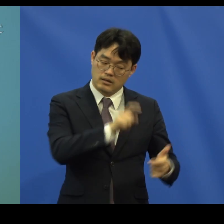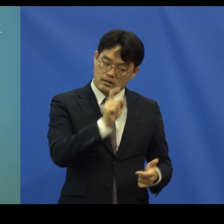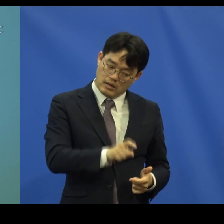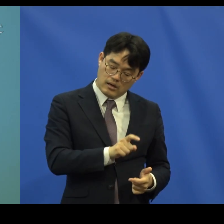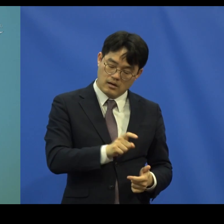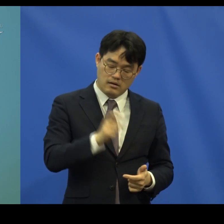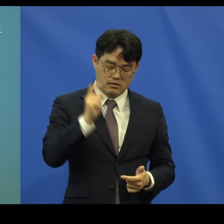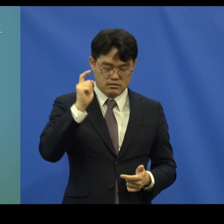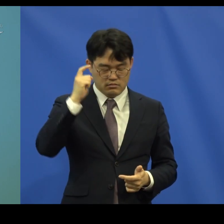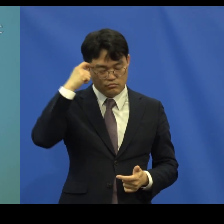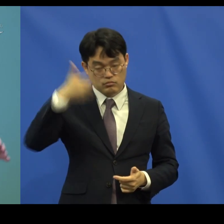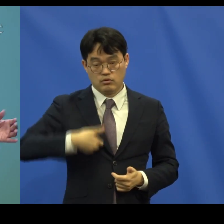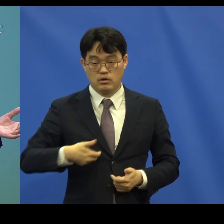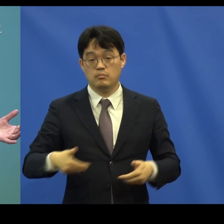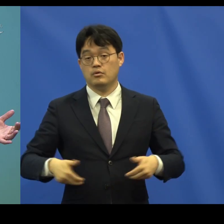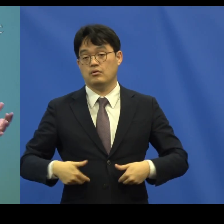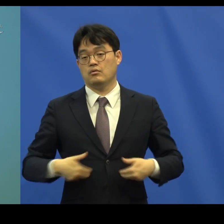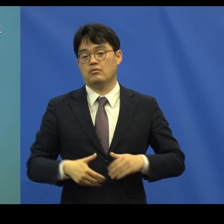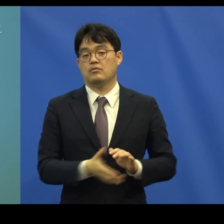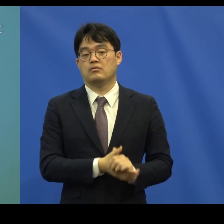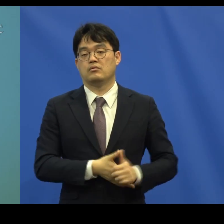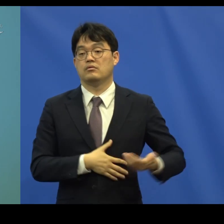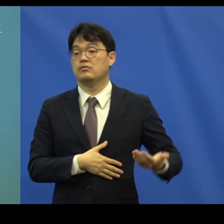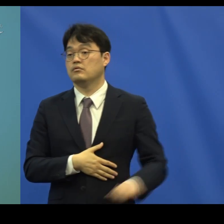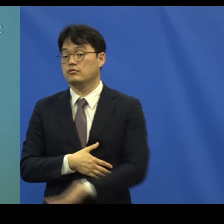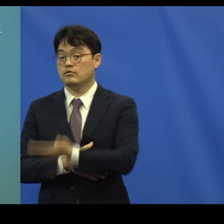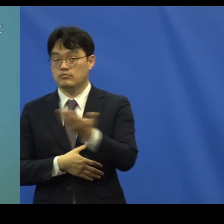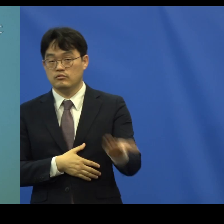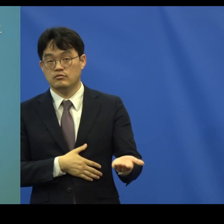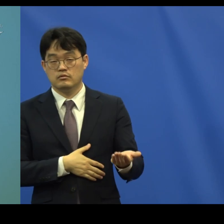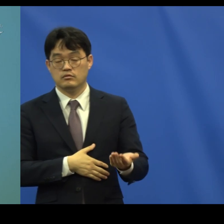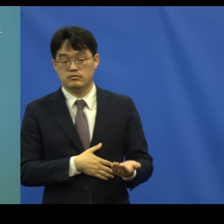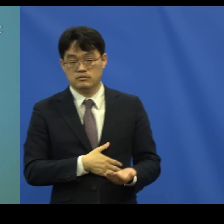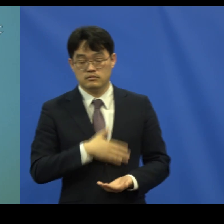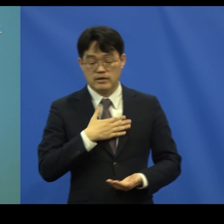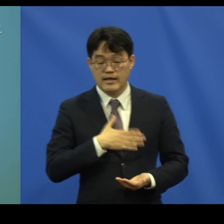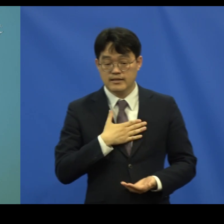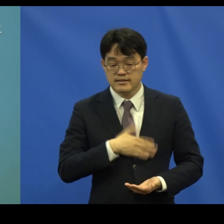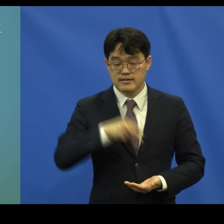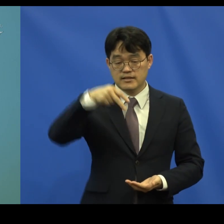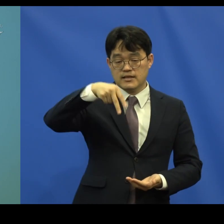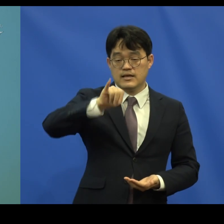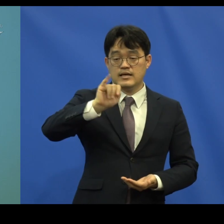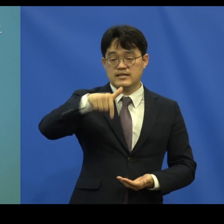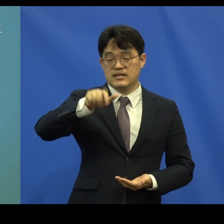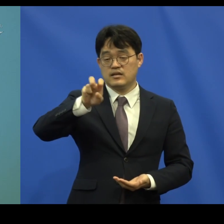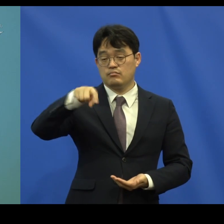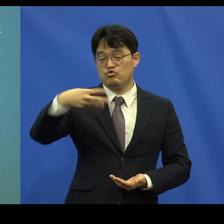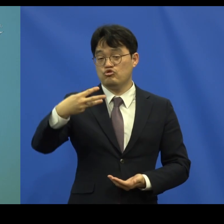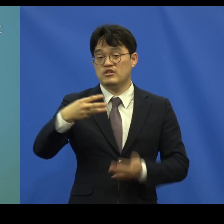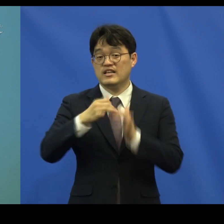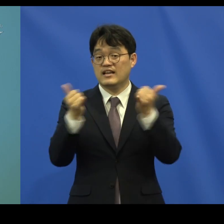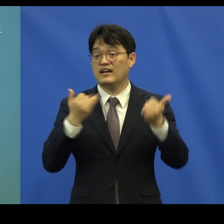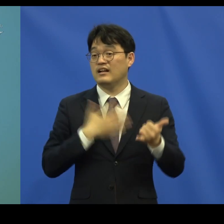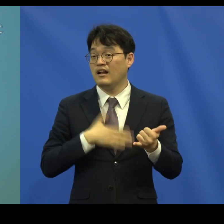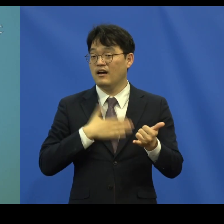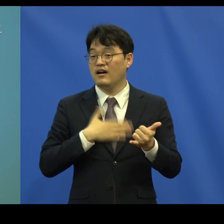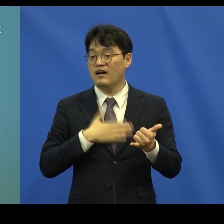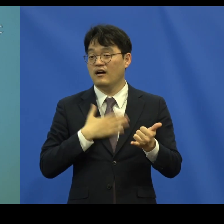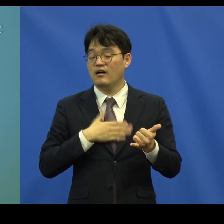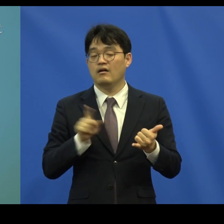식물인간이라고 그러죠, 여러분. 이렇게 마지막에 보면 뭐 다 꼽아놓고 살아있는데 살아있는 게 아닌 거예요. 식물인간.